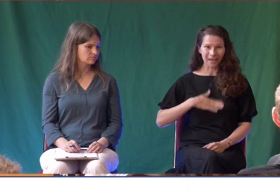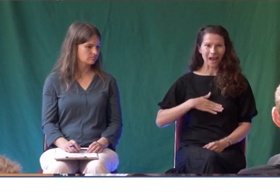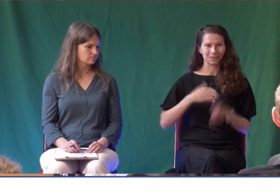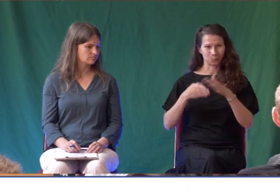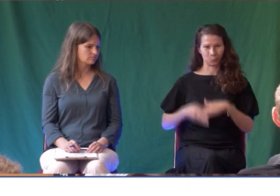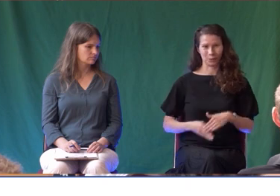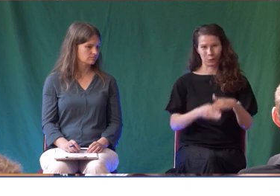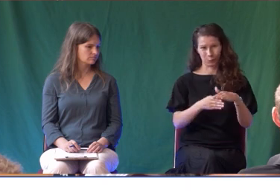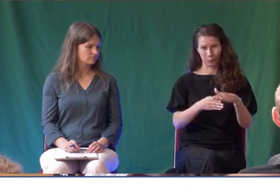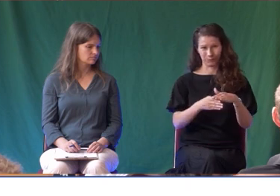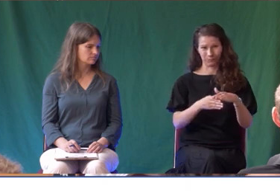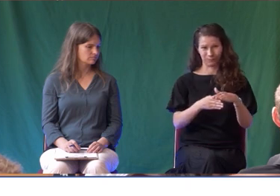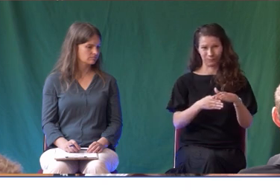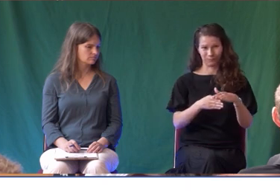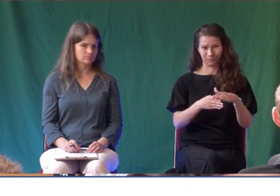dass